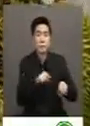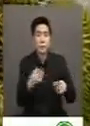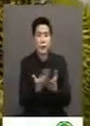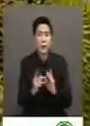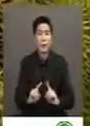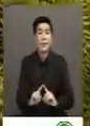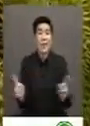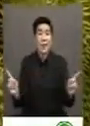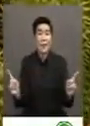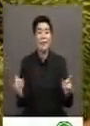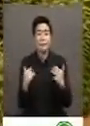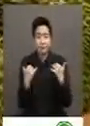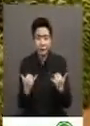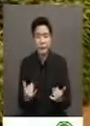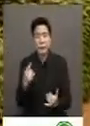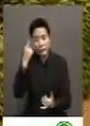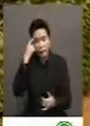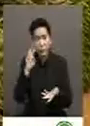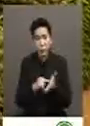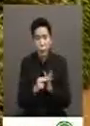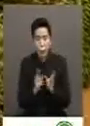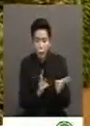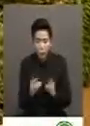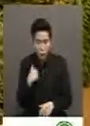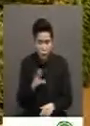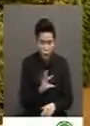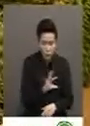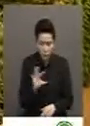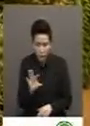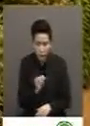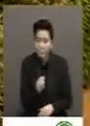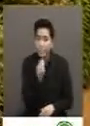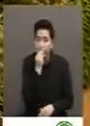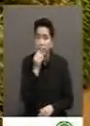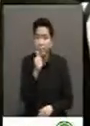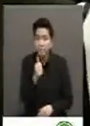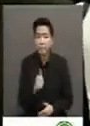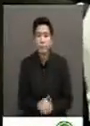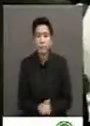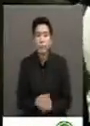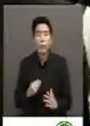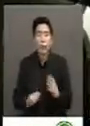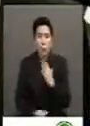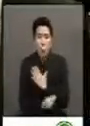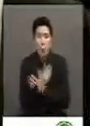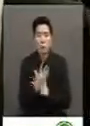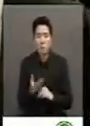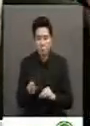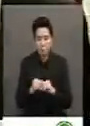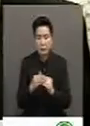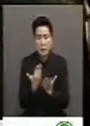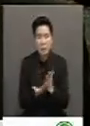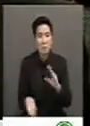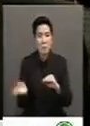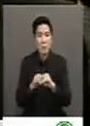ราคาที่แตกต่างกันแต่ก็ถือเป็นทางเลือกให้กับผู้บริโภคได ้มีแนวโน้มราคาจะสูงขึ้นนะครับเพราะว่